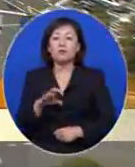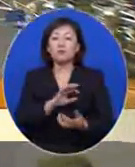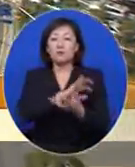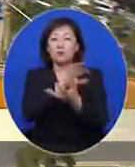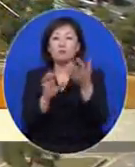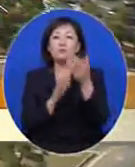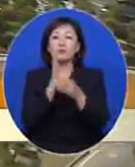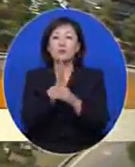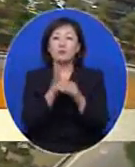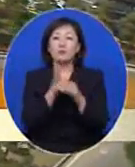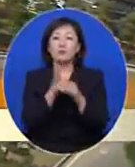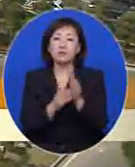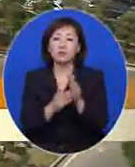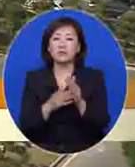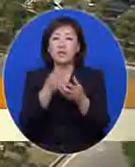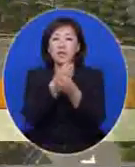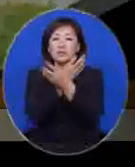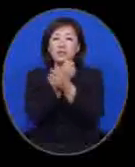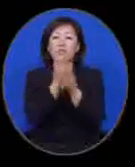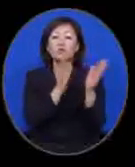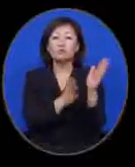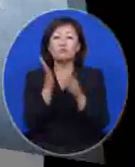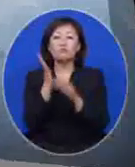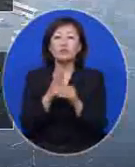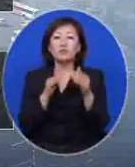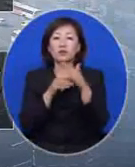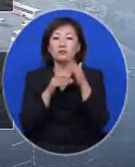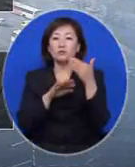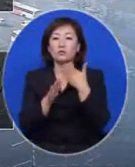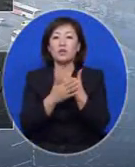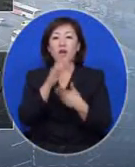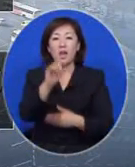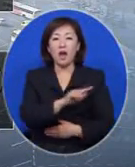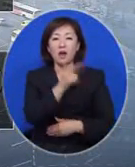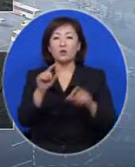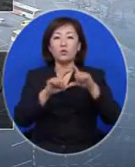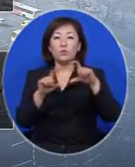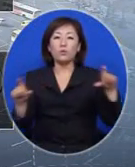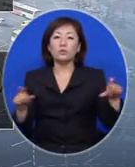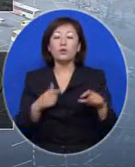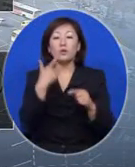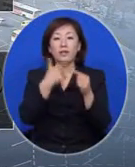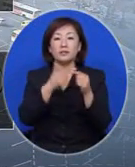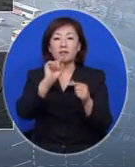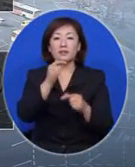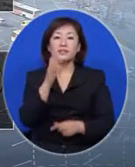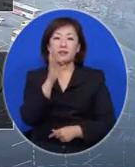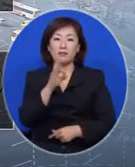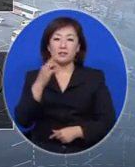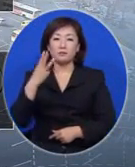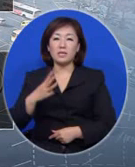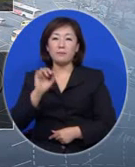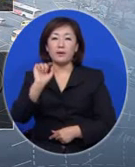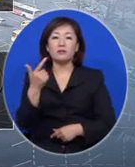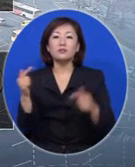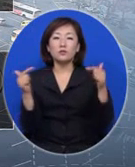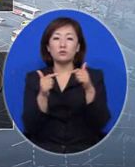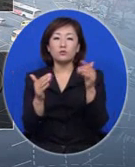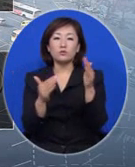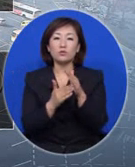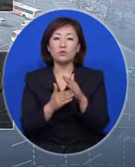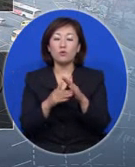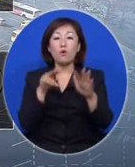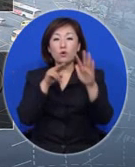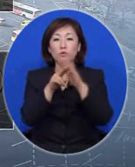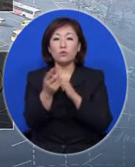신호체계 도입 이후 교통흐름이 좋아졌습니다. 하루 평균 교통사고는 6건에서 0.3건으로 줄었고 로터리 통과